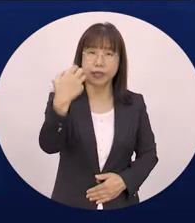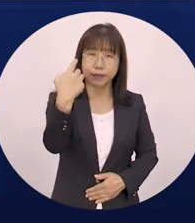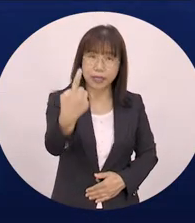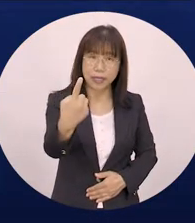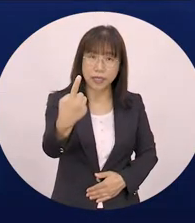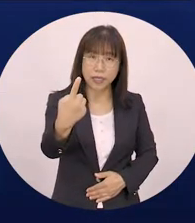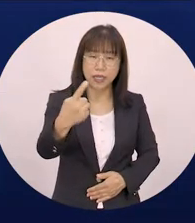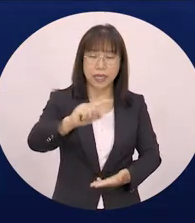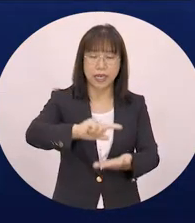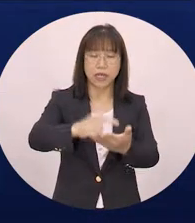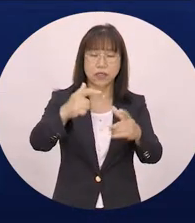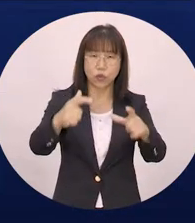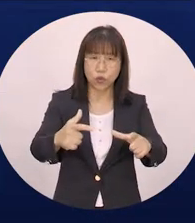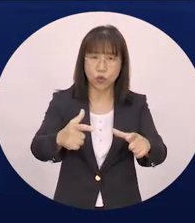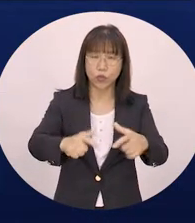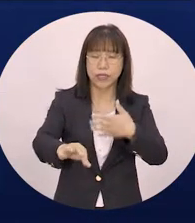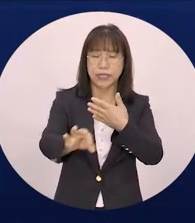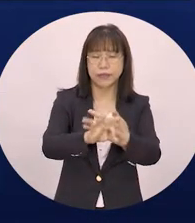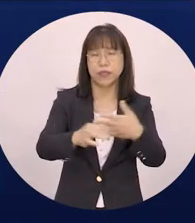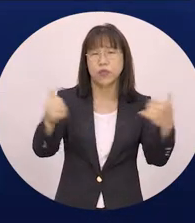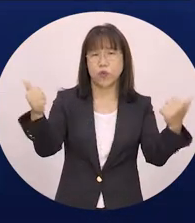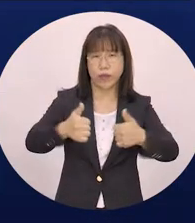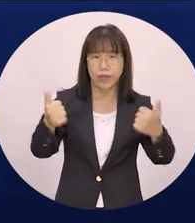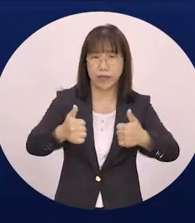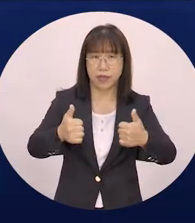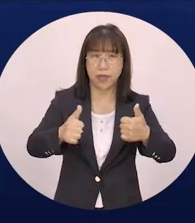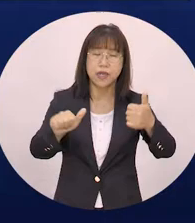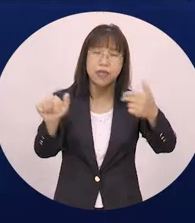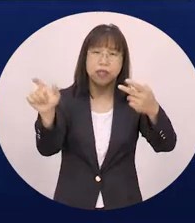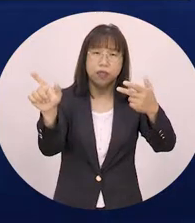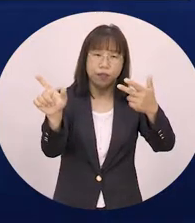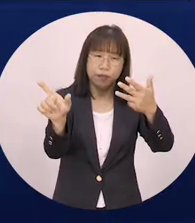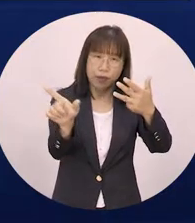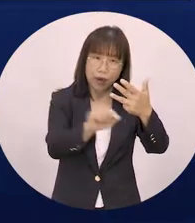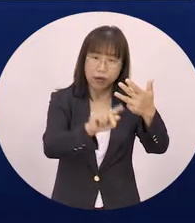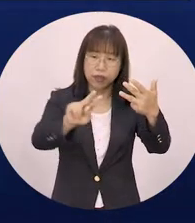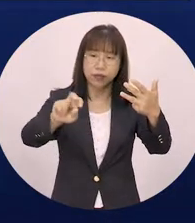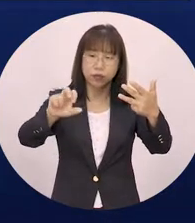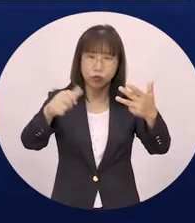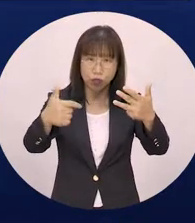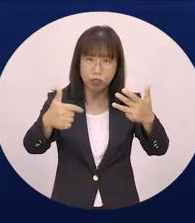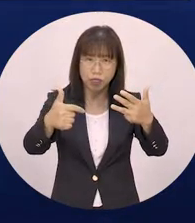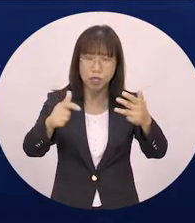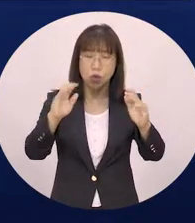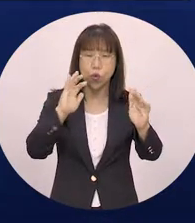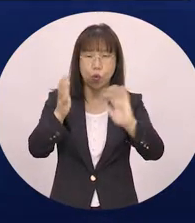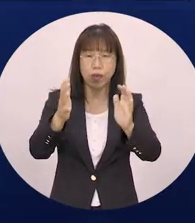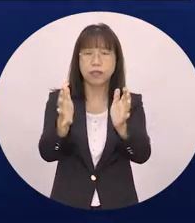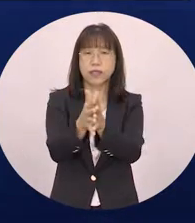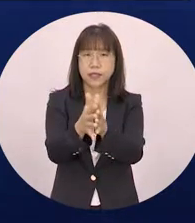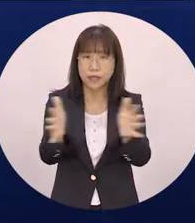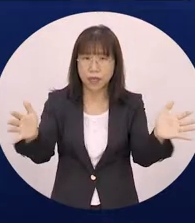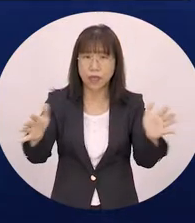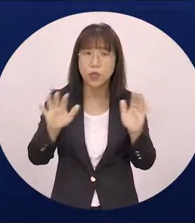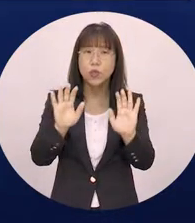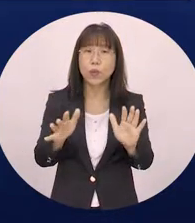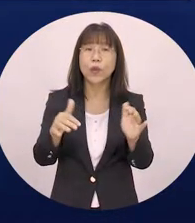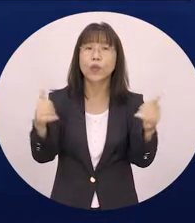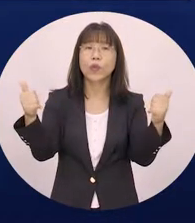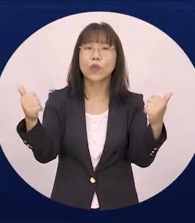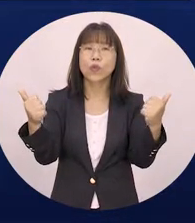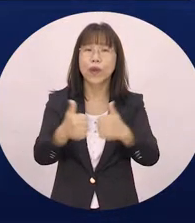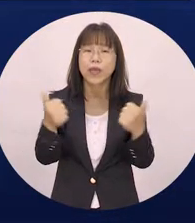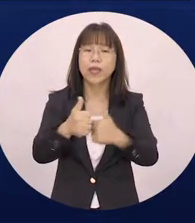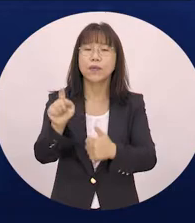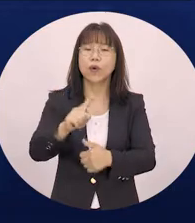저희 180일의 서울특별시 강서구 2 회 임시회가 지난 26일 1차 본회의를 시작으로 개회 했읍니다